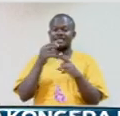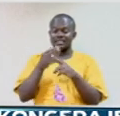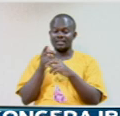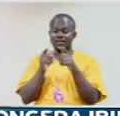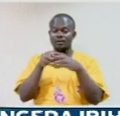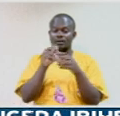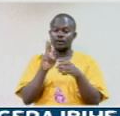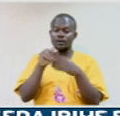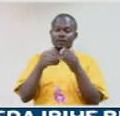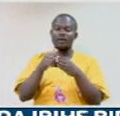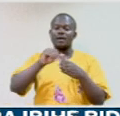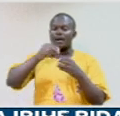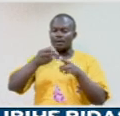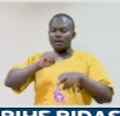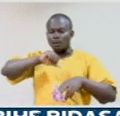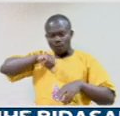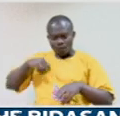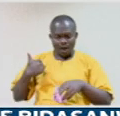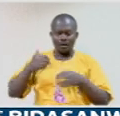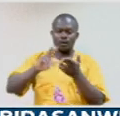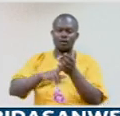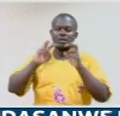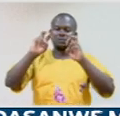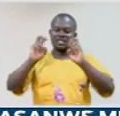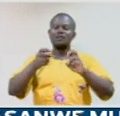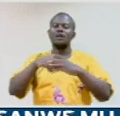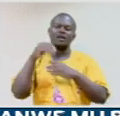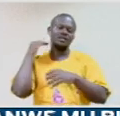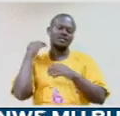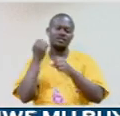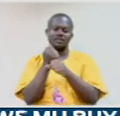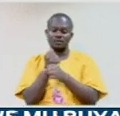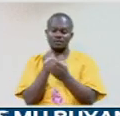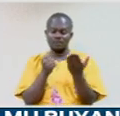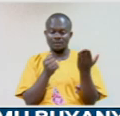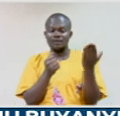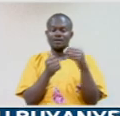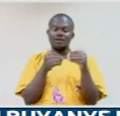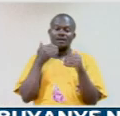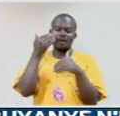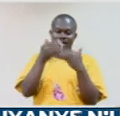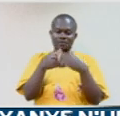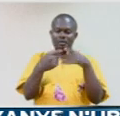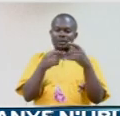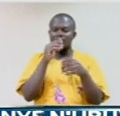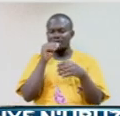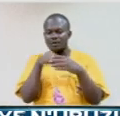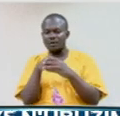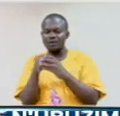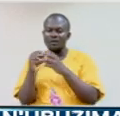nuko habaye kwanga kwemeza ko hari genocide iri gukorwa ahubwo bagakomeza kuvuga yuko hari